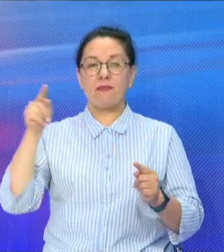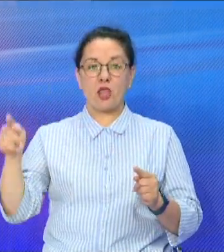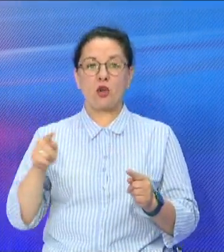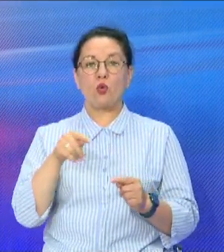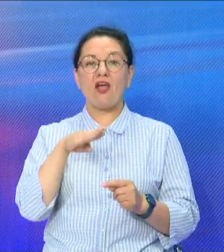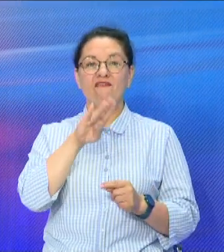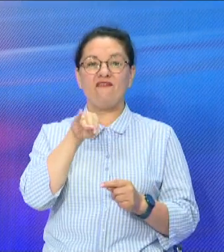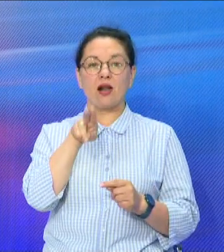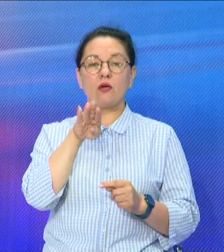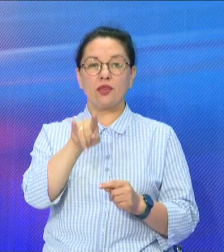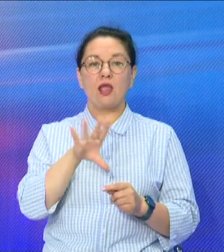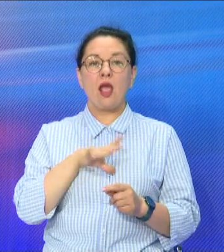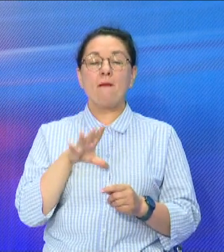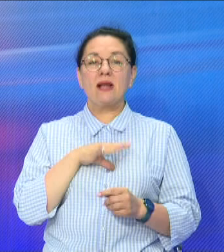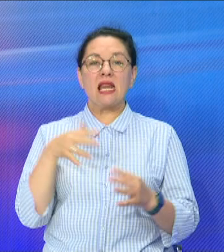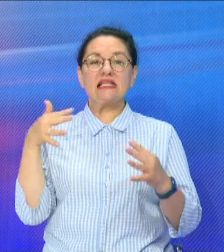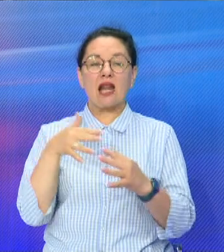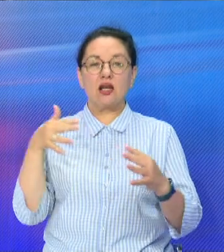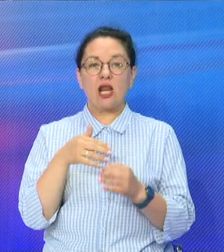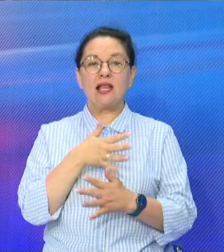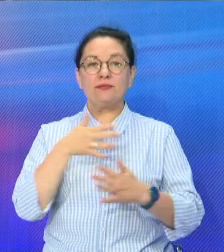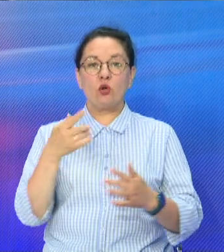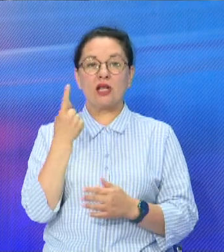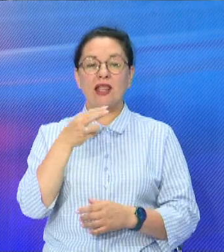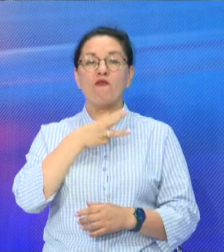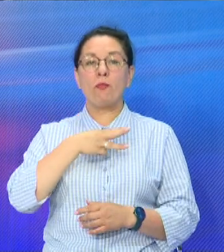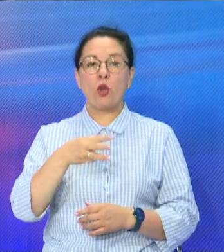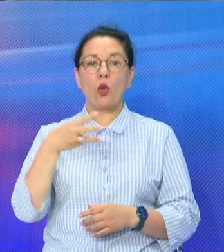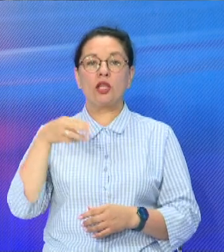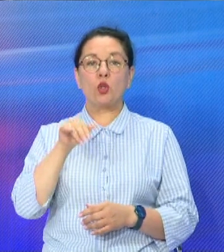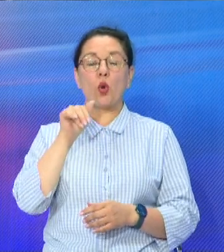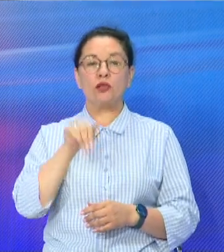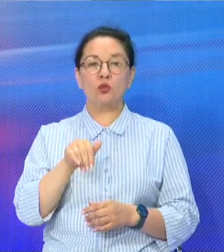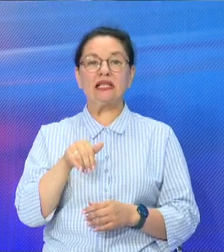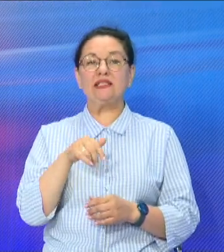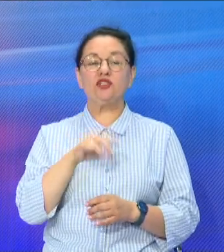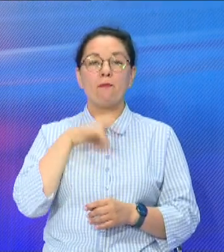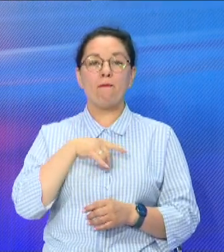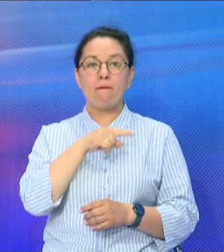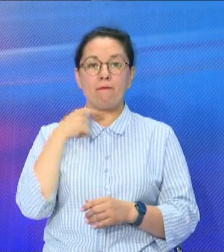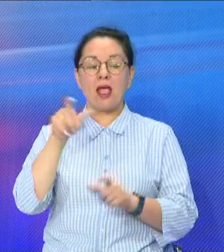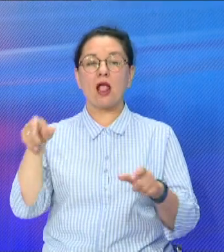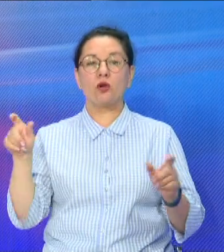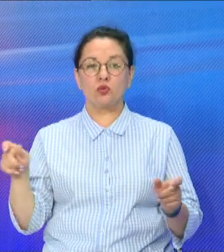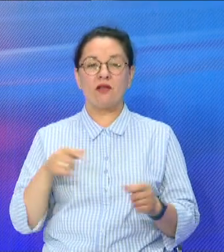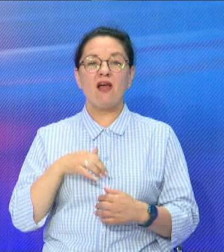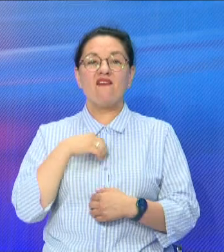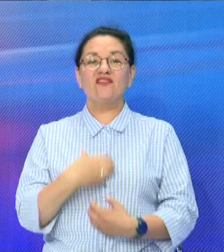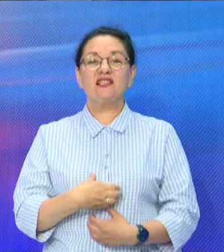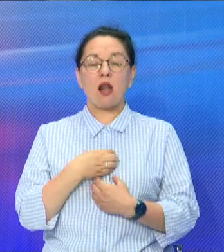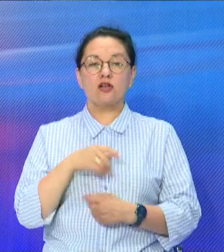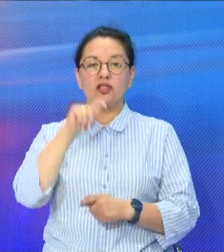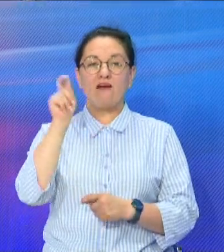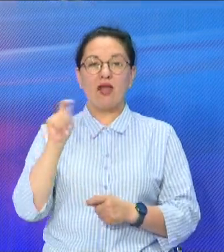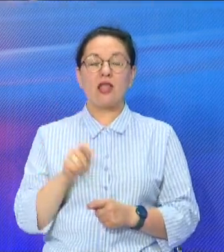айше на излагались с оккупантами свыше миллиона 300 тысяч белорусов и уроженцев республики ужасной войне беларусь тратила